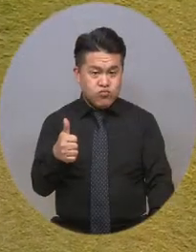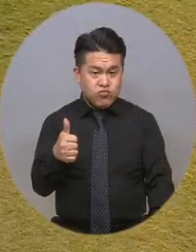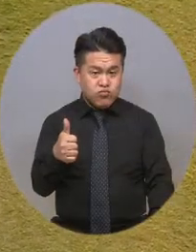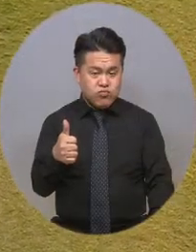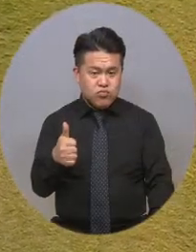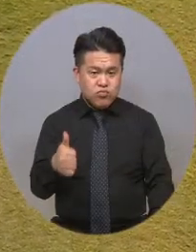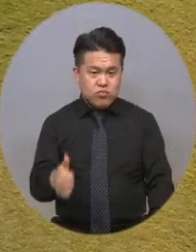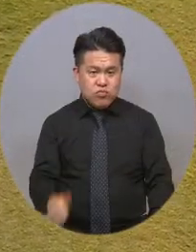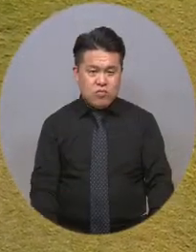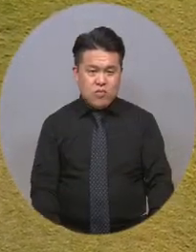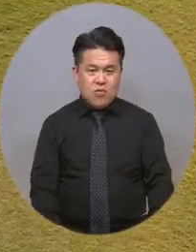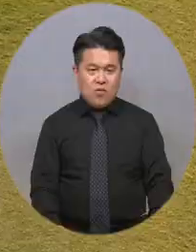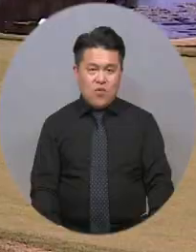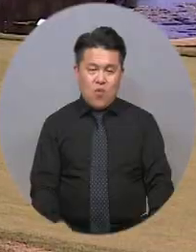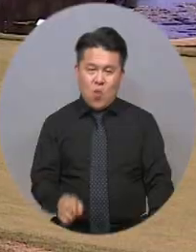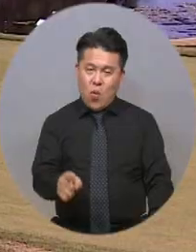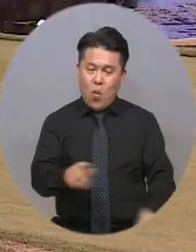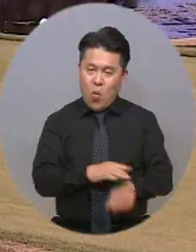본인이 내채를 하셔도 될 것 같은데?